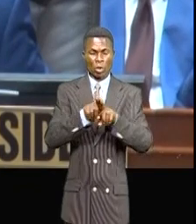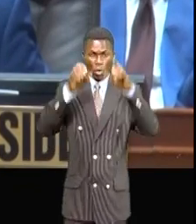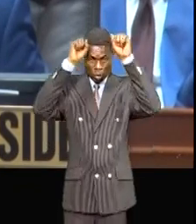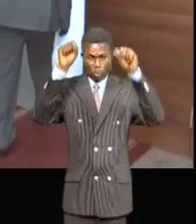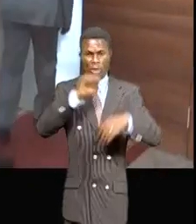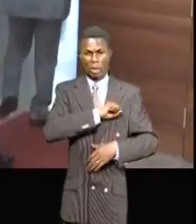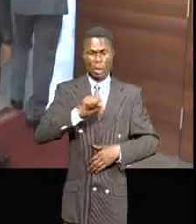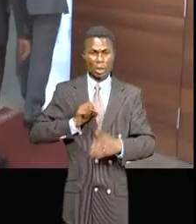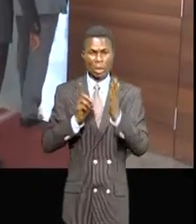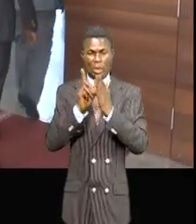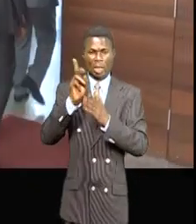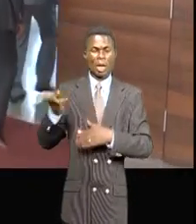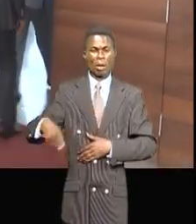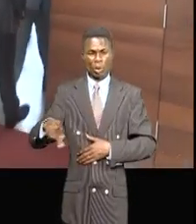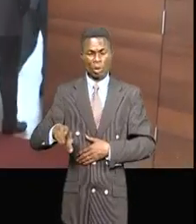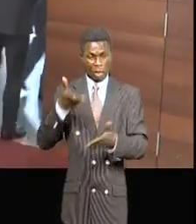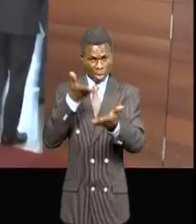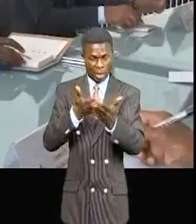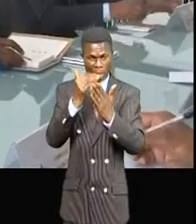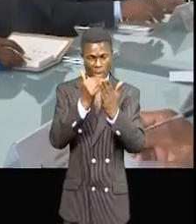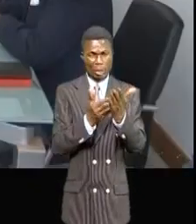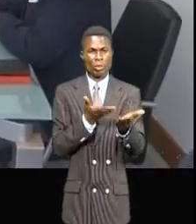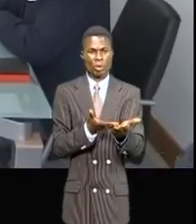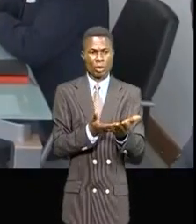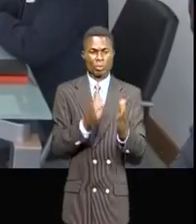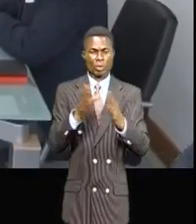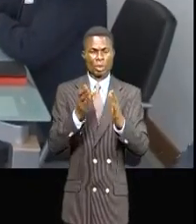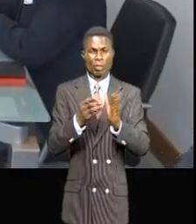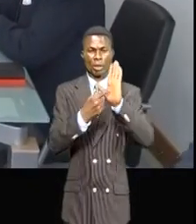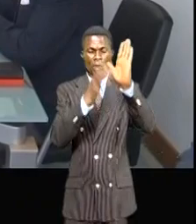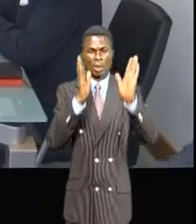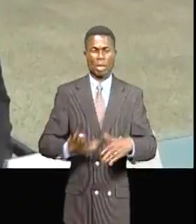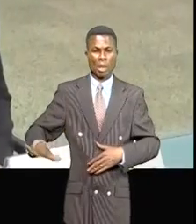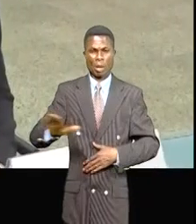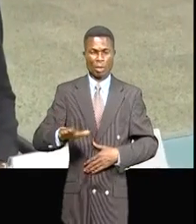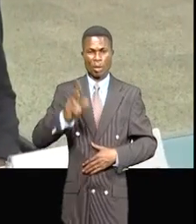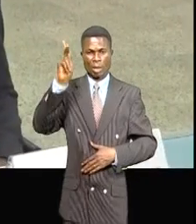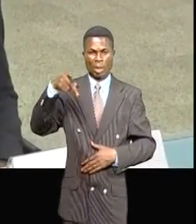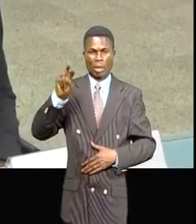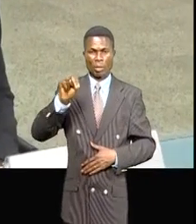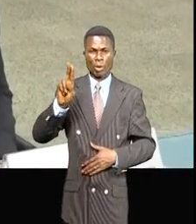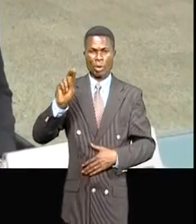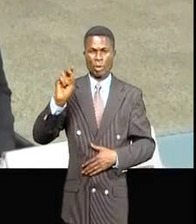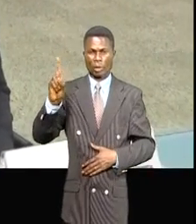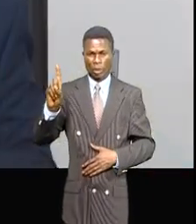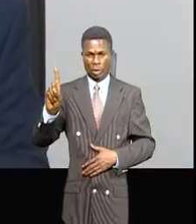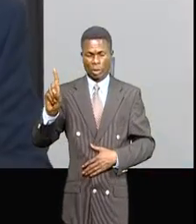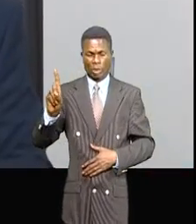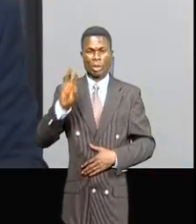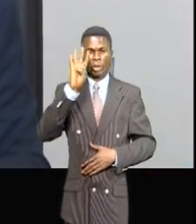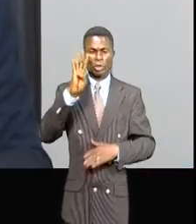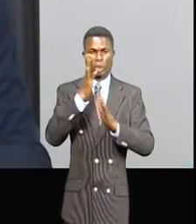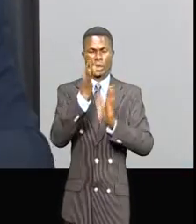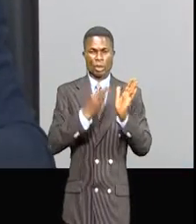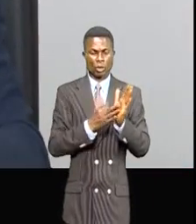le développement des provinces figure en bonne place. Avec le représentant pays du PNUD, Dominique Sam, jeudi